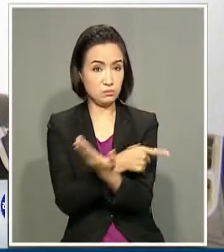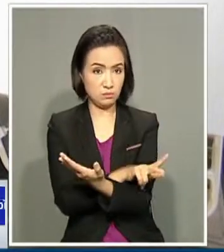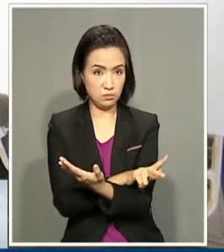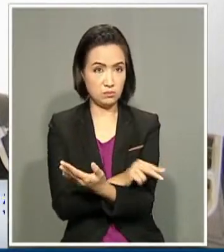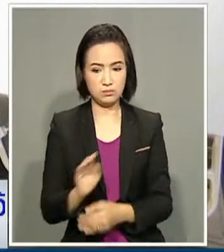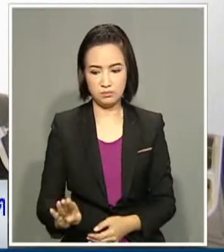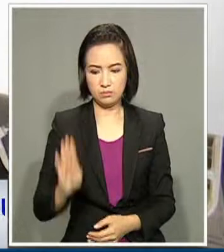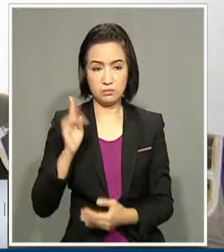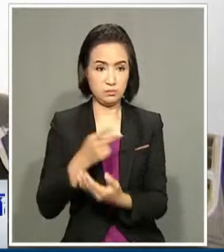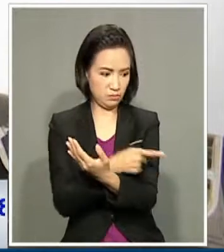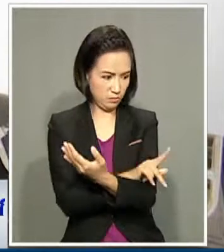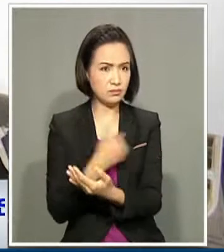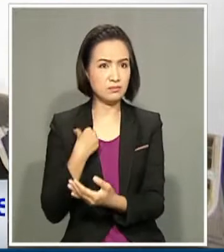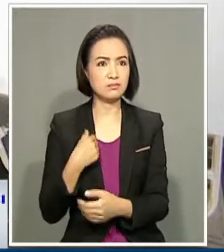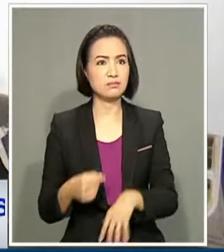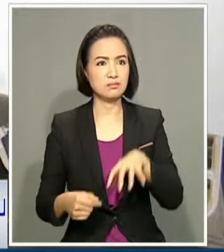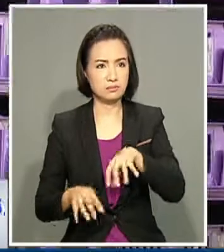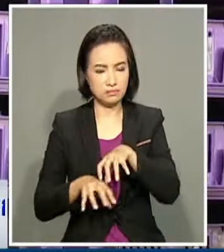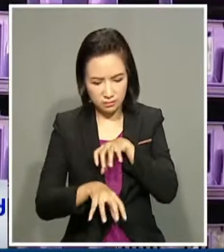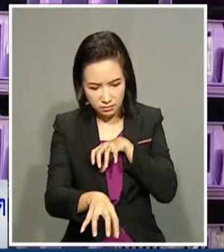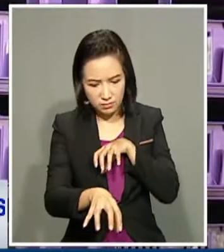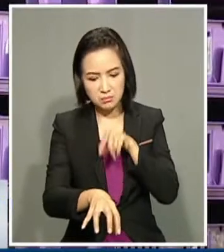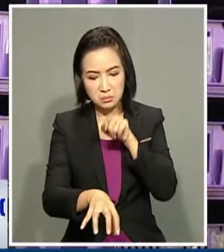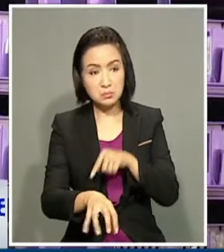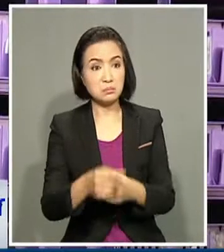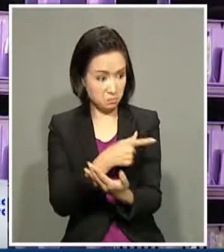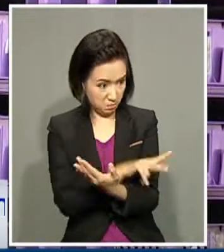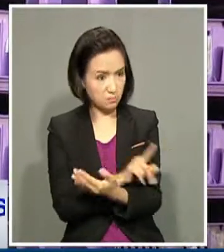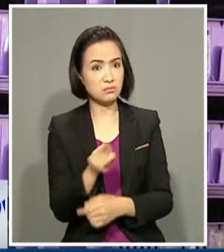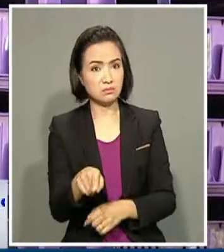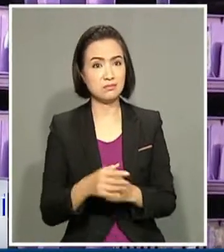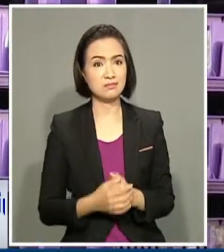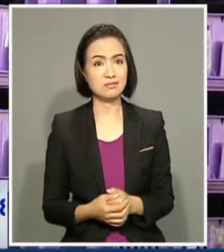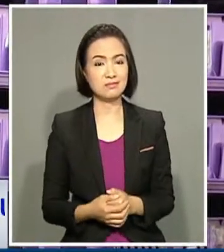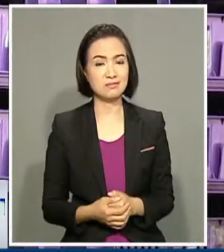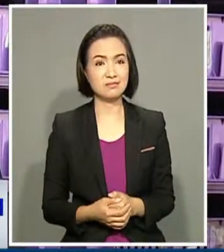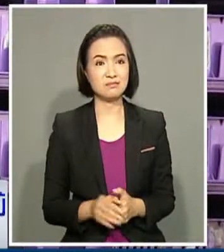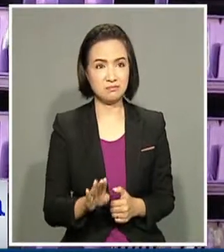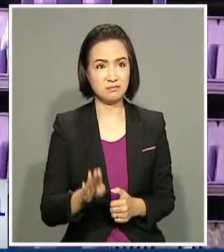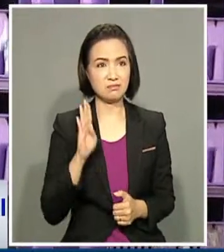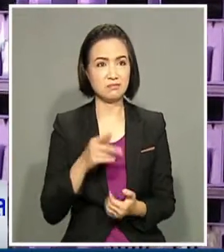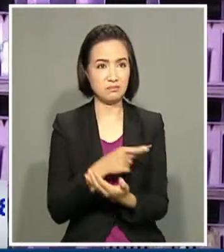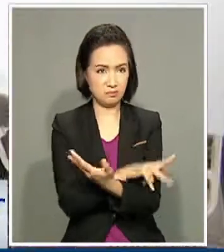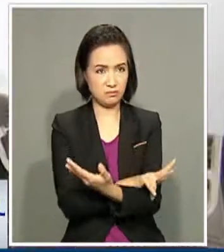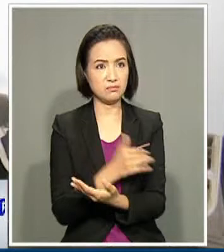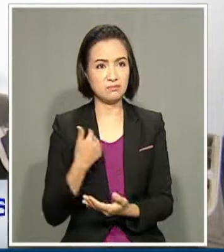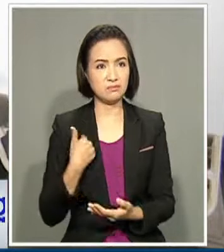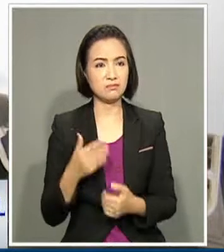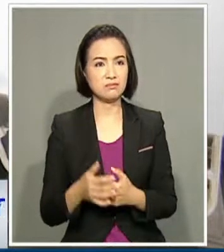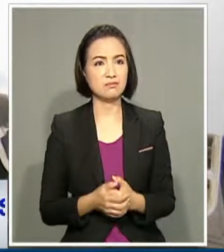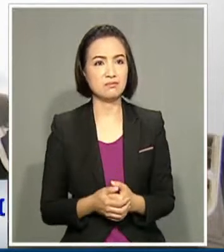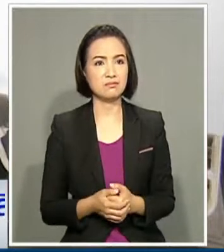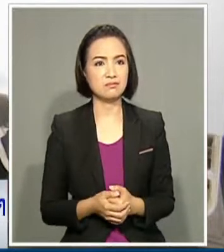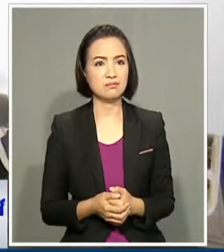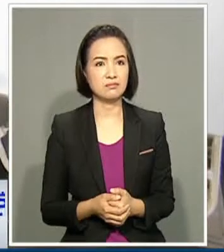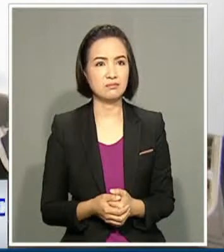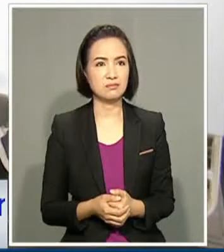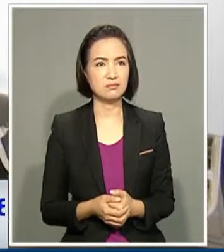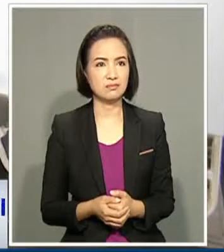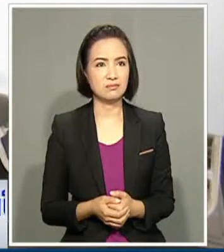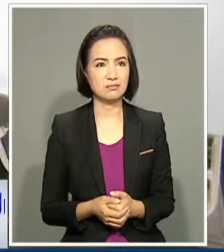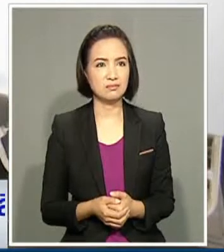ทที่ภูเก็ตครับสาขา ของใครฮะ ของเราเองเนี่ยครับผม แล้วทําไมต้องไปจดบริษัทอีกบริษัทนึงไว้ที่ภูเก็ตฮะ ยอดมันเยอะครับ เล ย ว่า ต้อง ไ ป